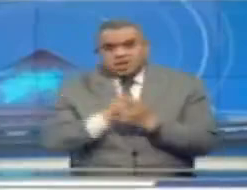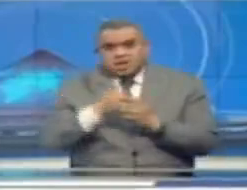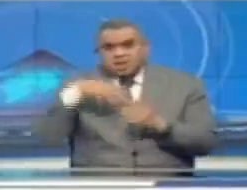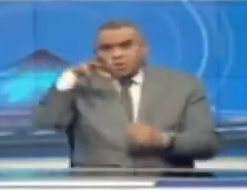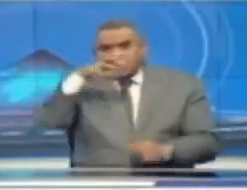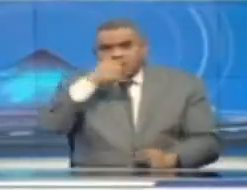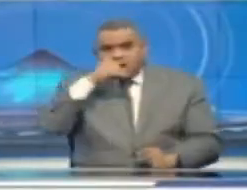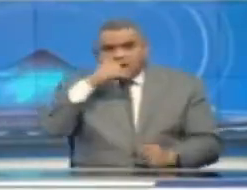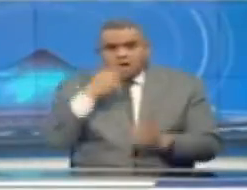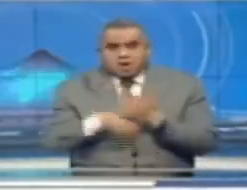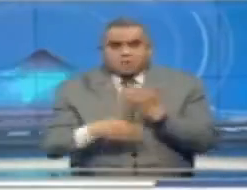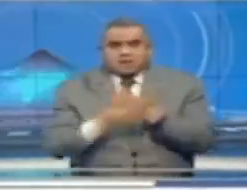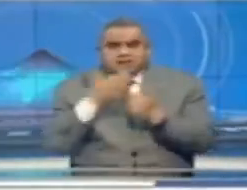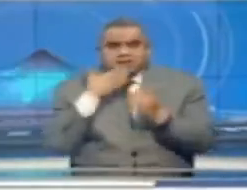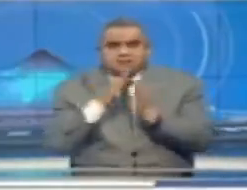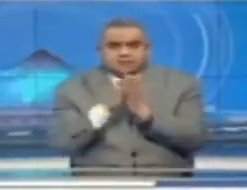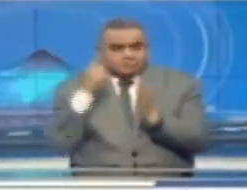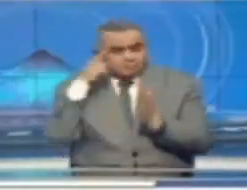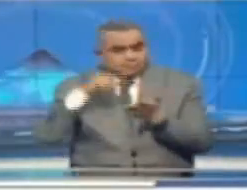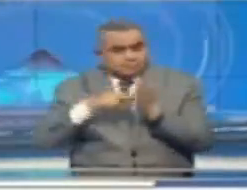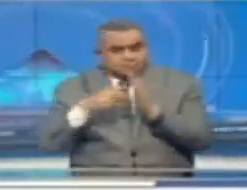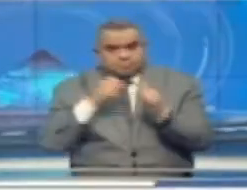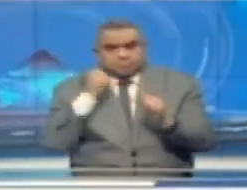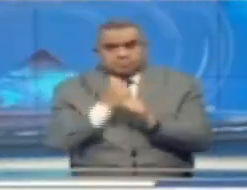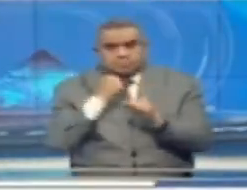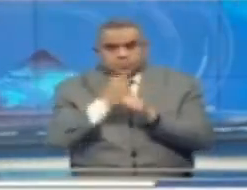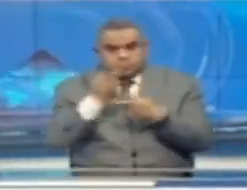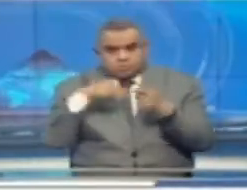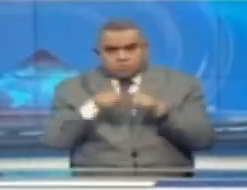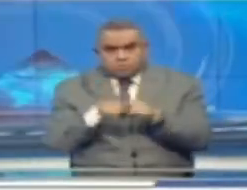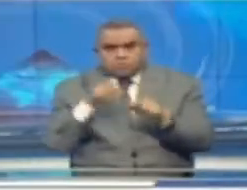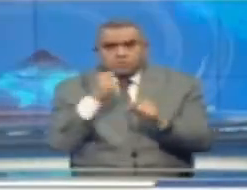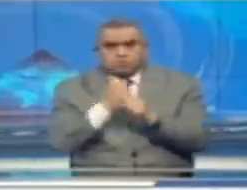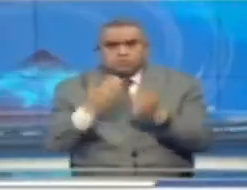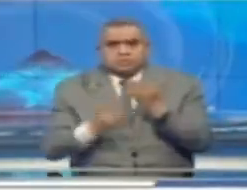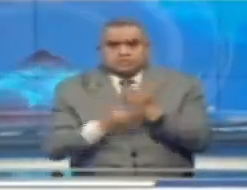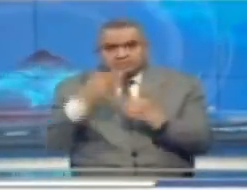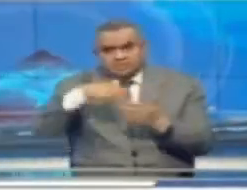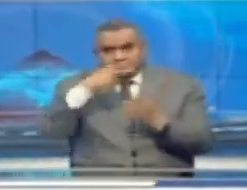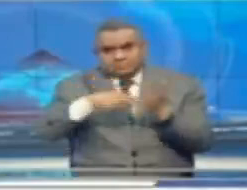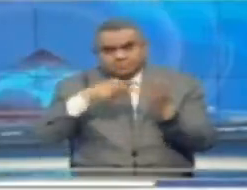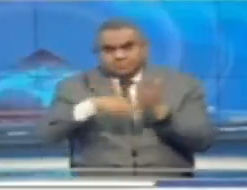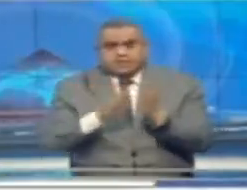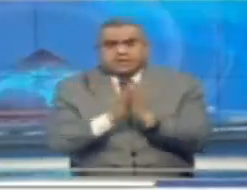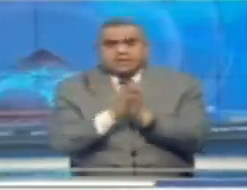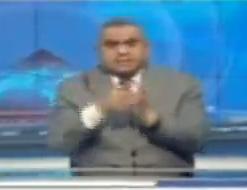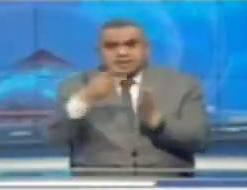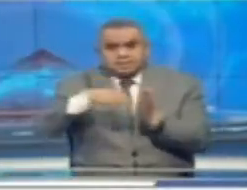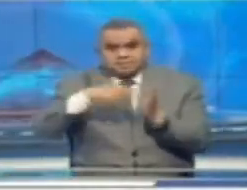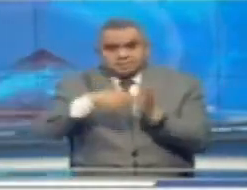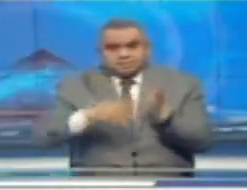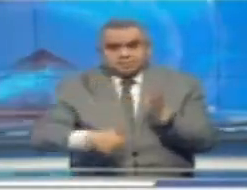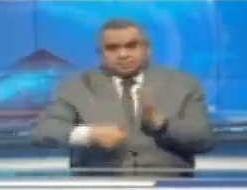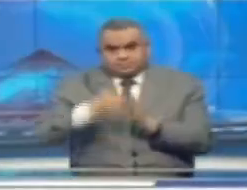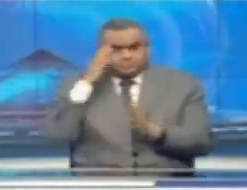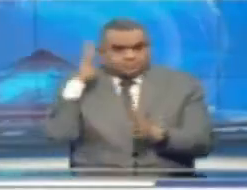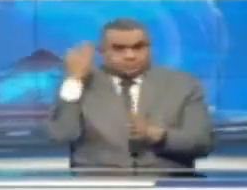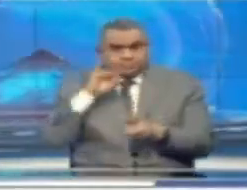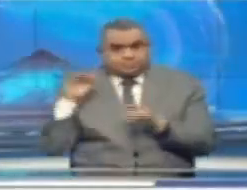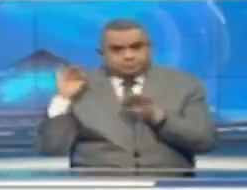لأغلب الشباب يعني النشأ الجديد بجانب الكتاب الكبار إنهم ينزلوا بإصداراتهم الجديدة في معرض الكتاب، نظرا للكثافة طبعا للإقبال